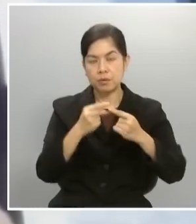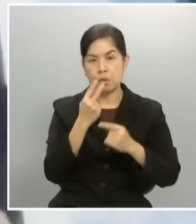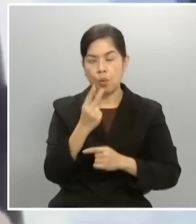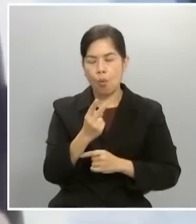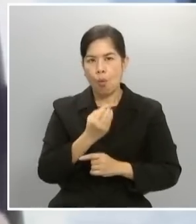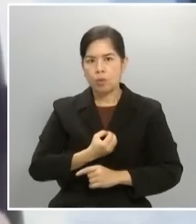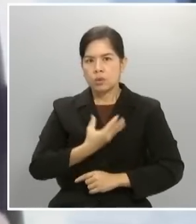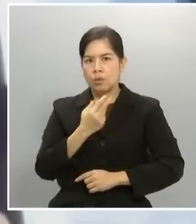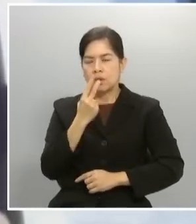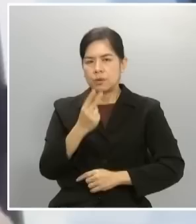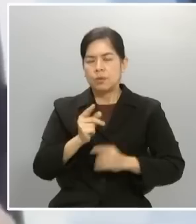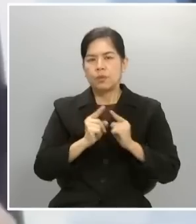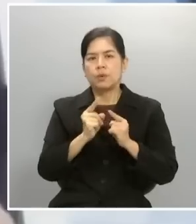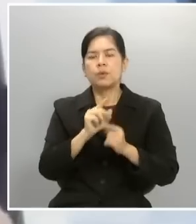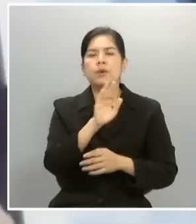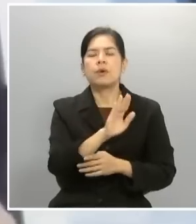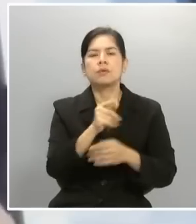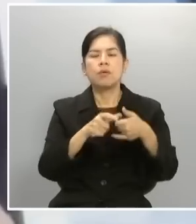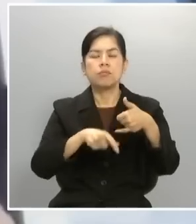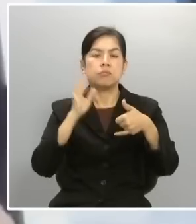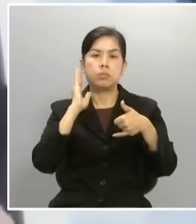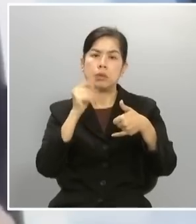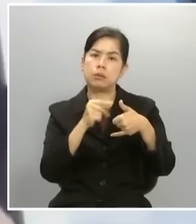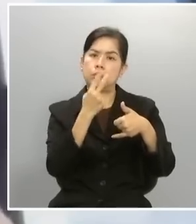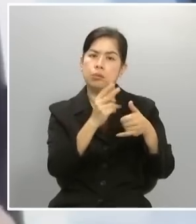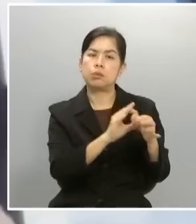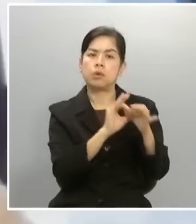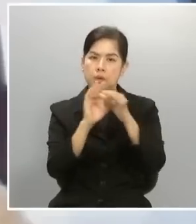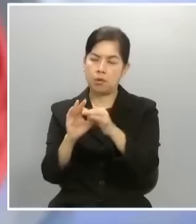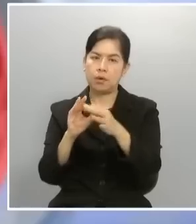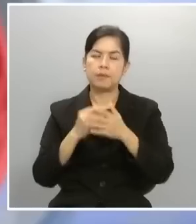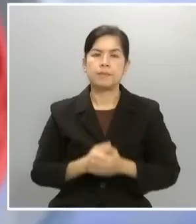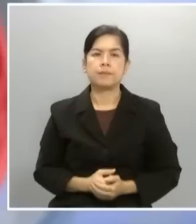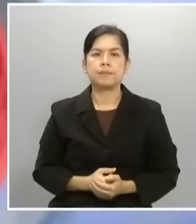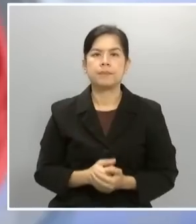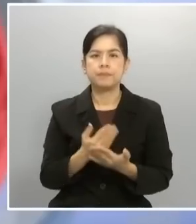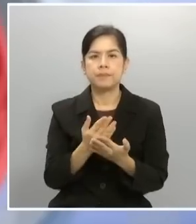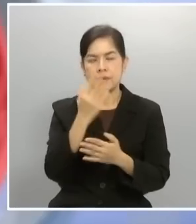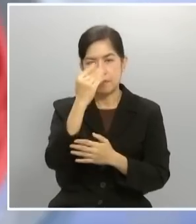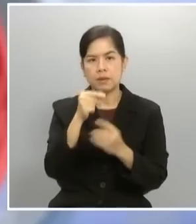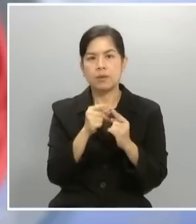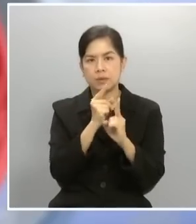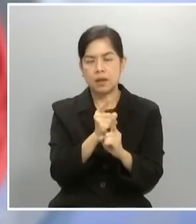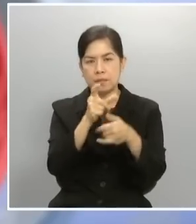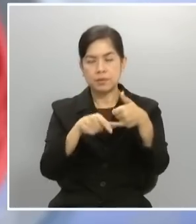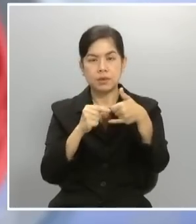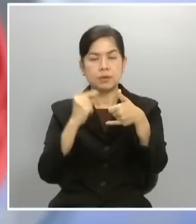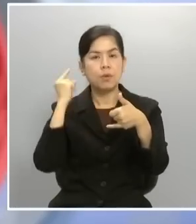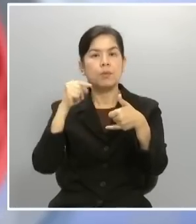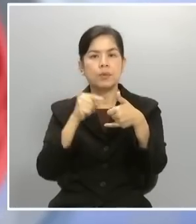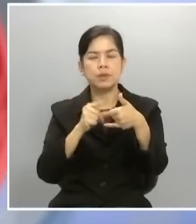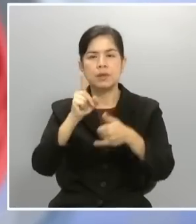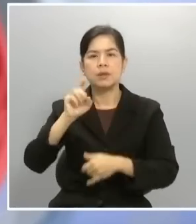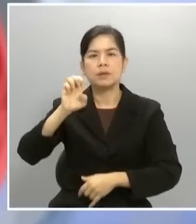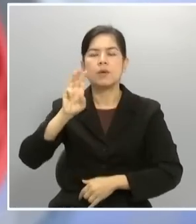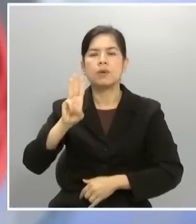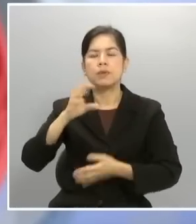ค่ะนะครับทุกสิ่งทุกอย่างมันสามารถร้อยเรียงเรื่องราวได้นะฮะมันก็เป็นไปตามที่คุณดิวเนี่ยได้มีการพูด